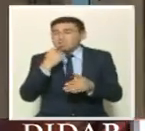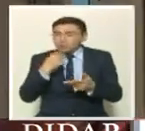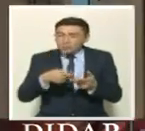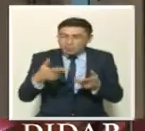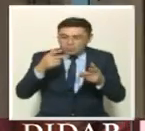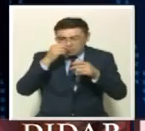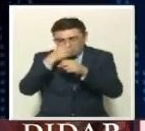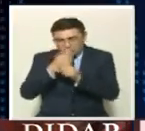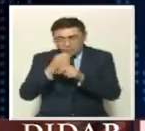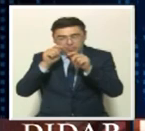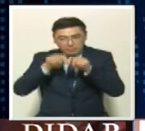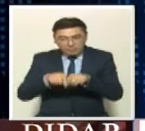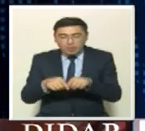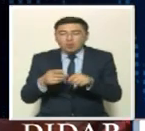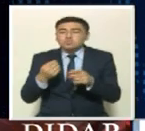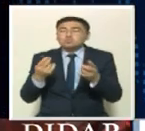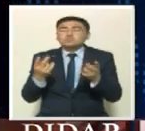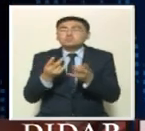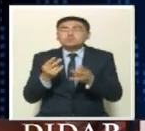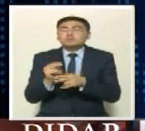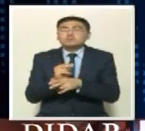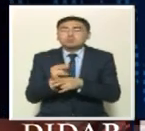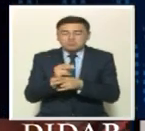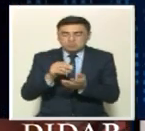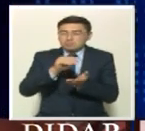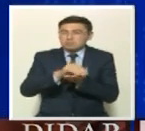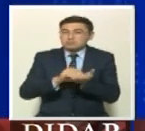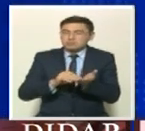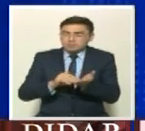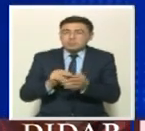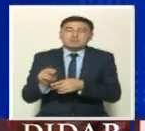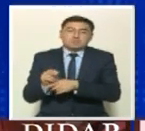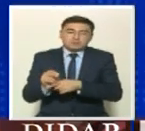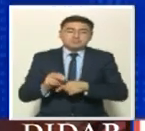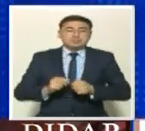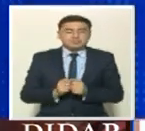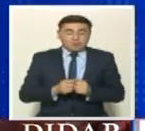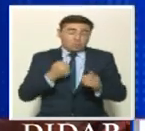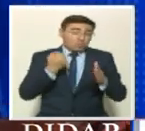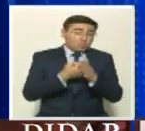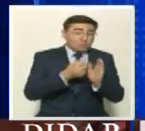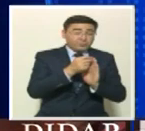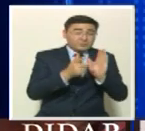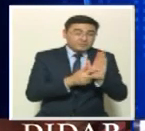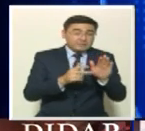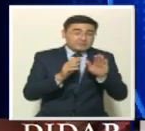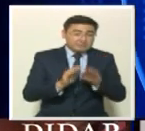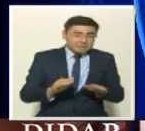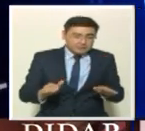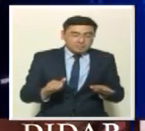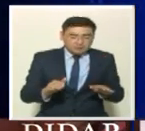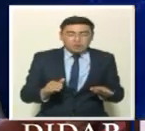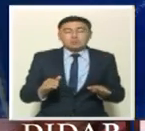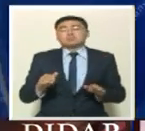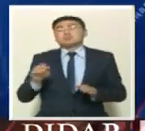қызмет көрсетеді. Дети до 18 лет входят. Балаларға 18 жасқа дейін мемлекет есебінен жеңілдік